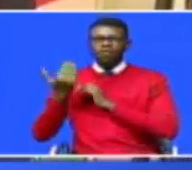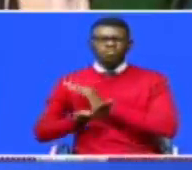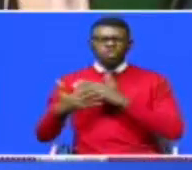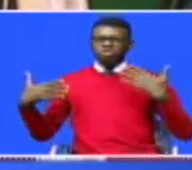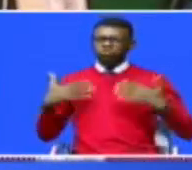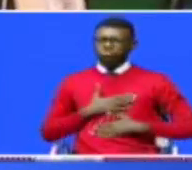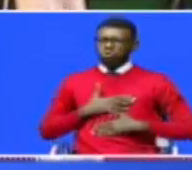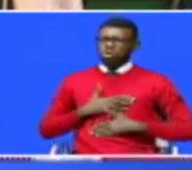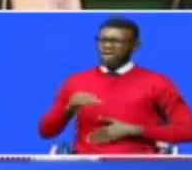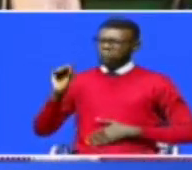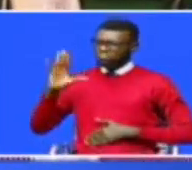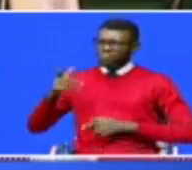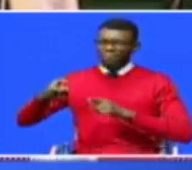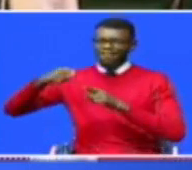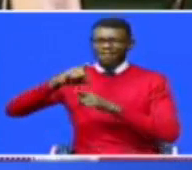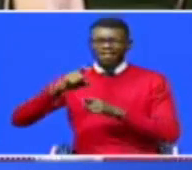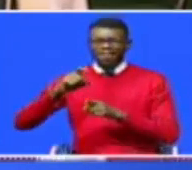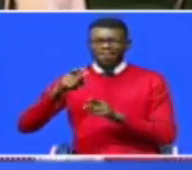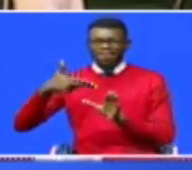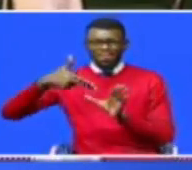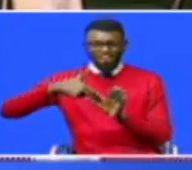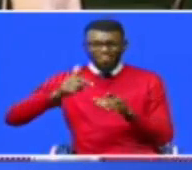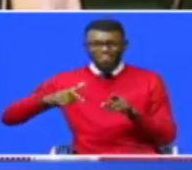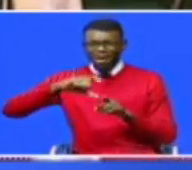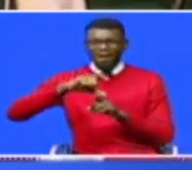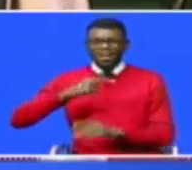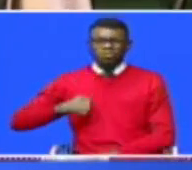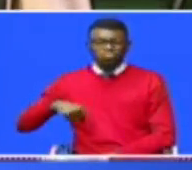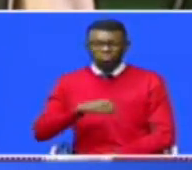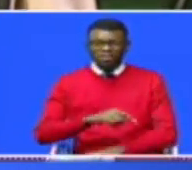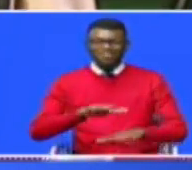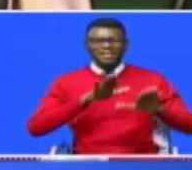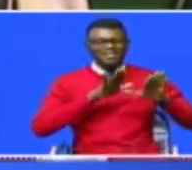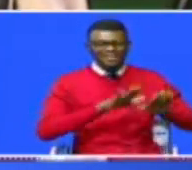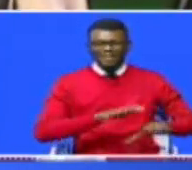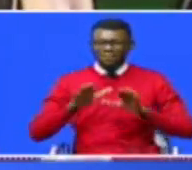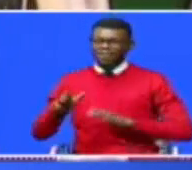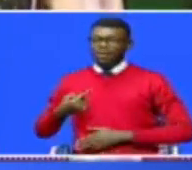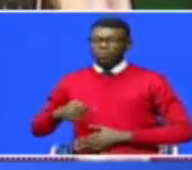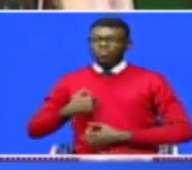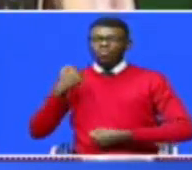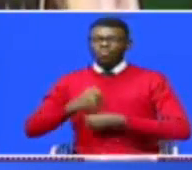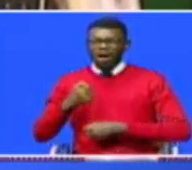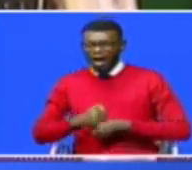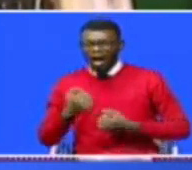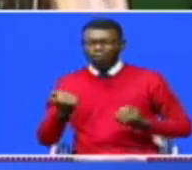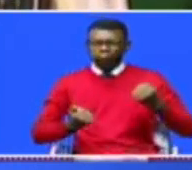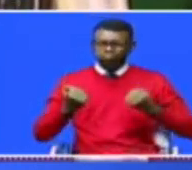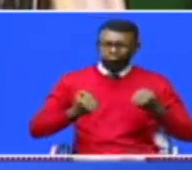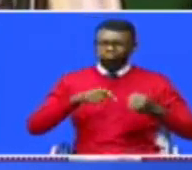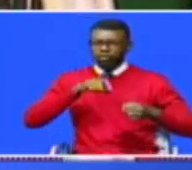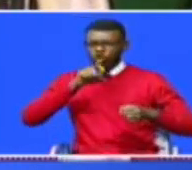juu. Kuongezeka kwa mafuta tunasema inatuumiza sisi kama wafanyabiashara wa tuktuk.